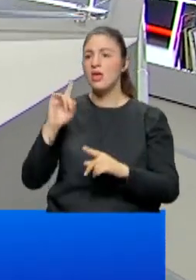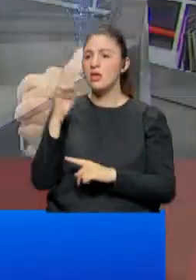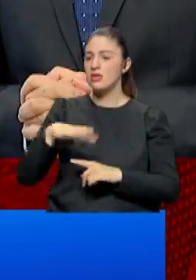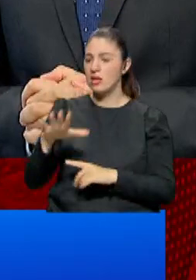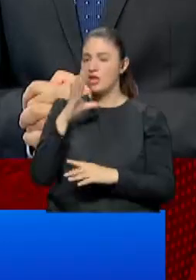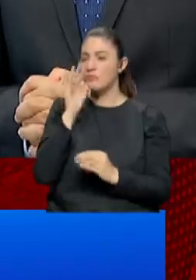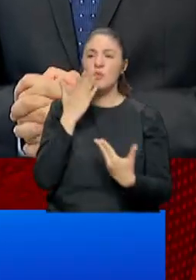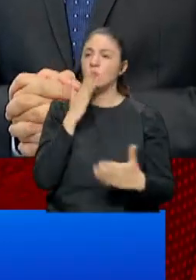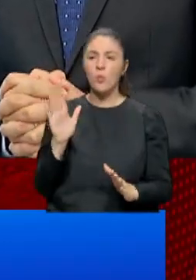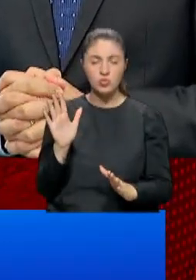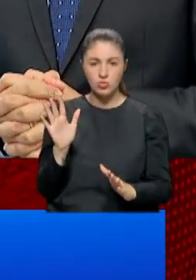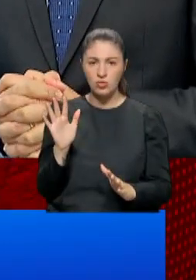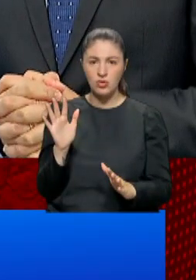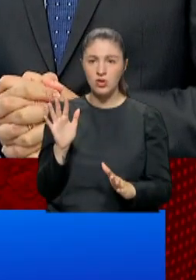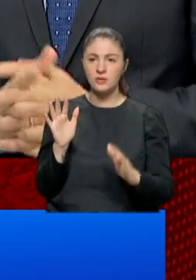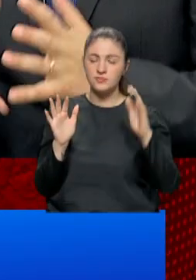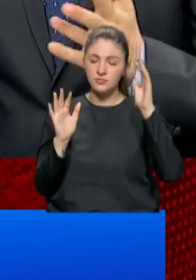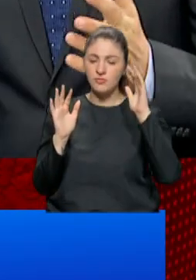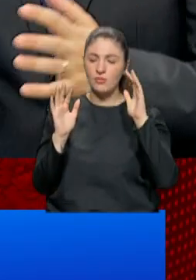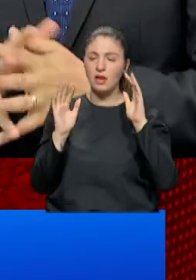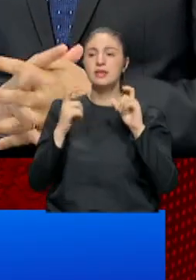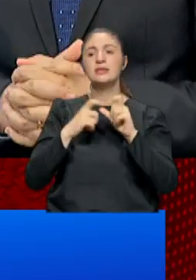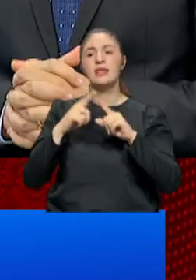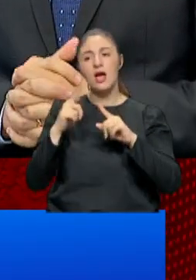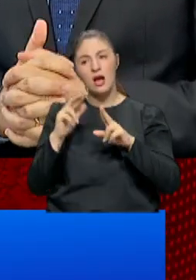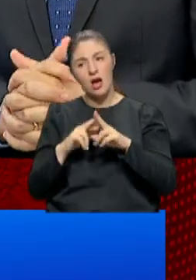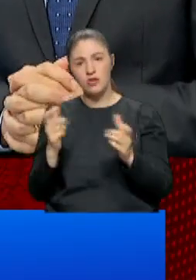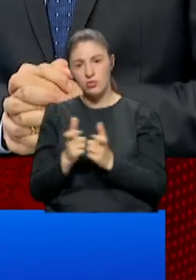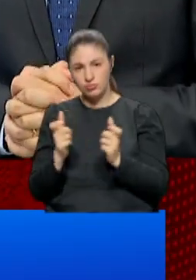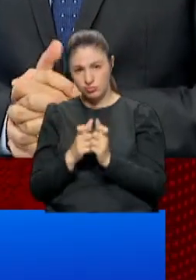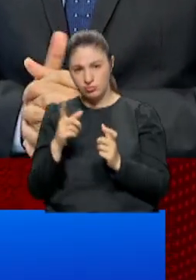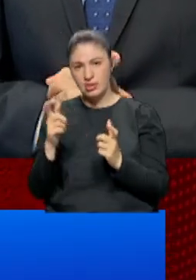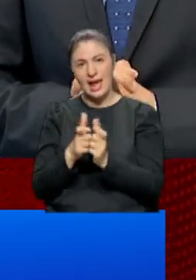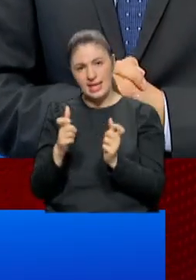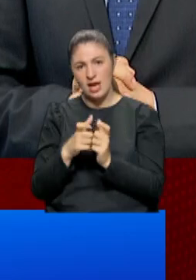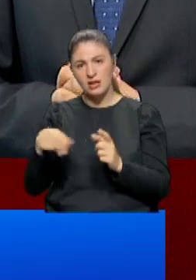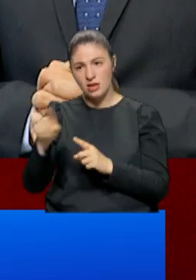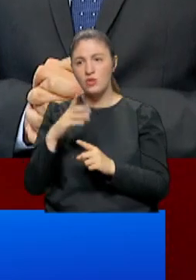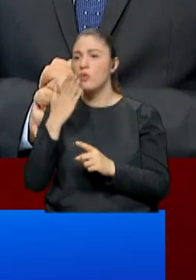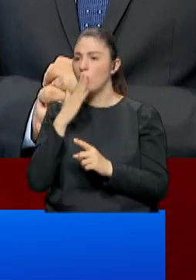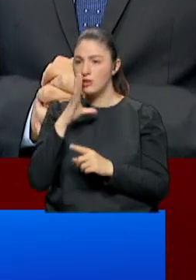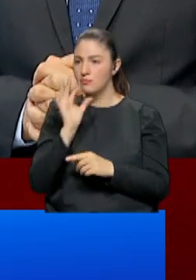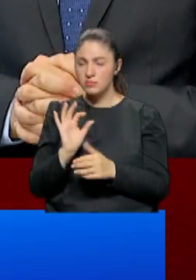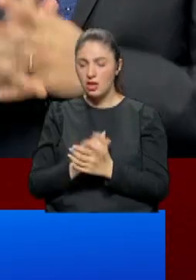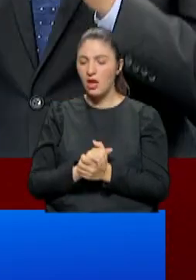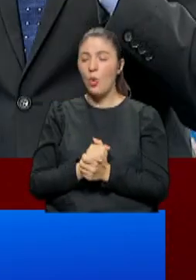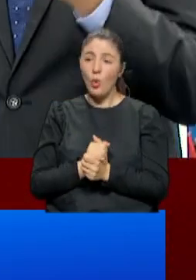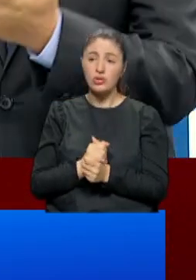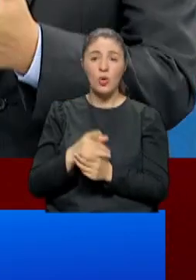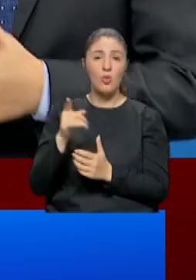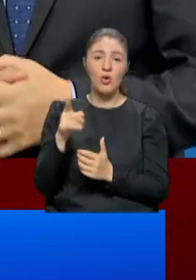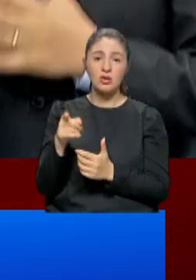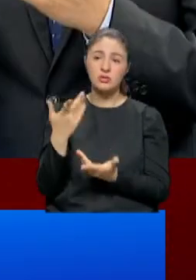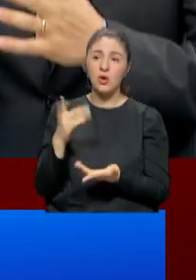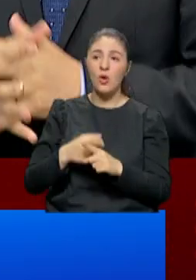ne iktidar kanadından kimse yoktu STK lardan yoktu toplandı yoktu Oysa